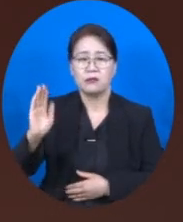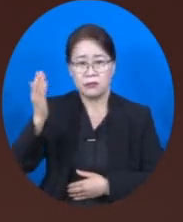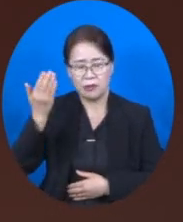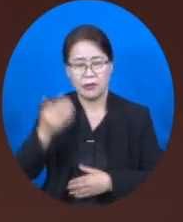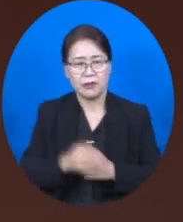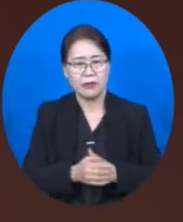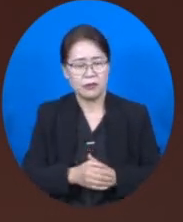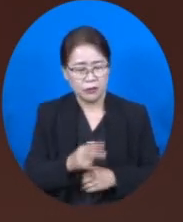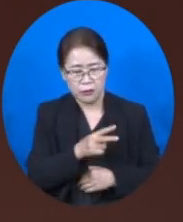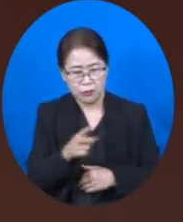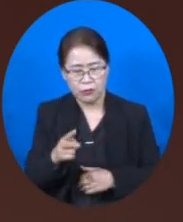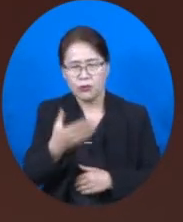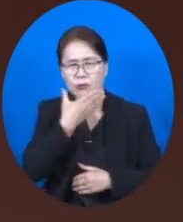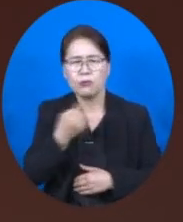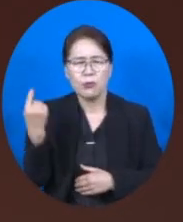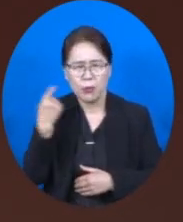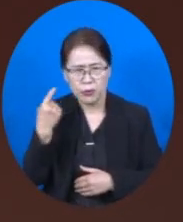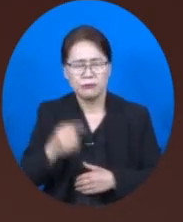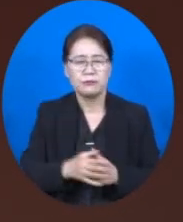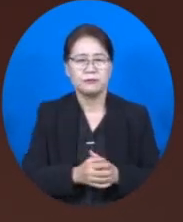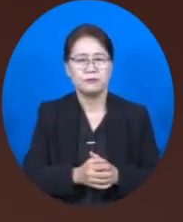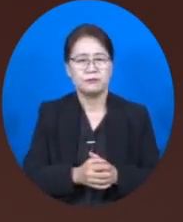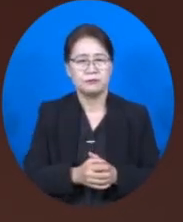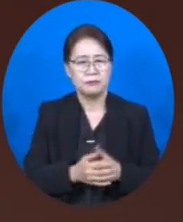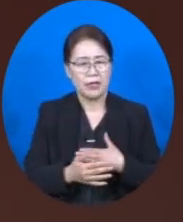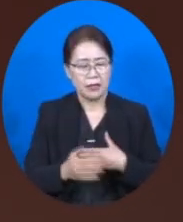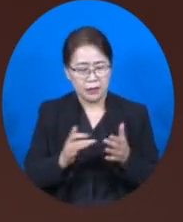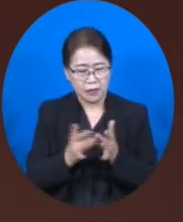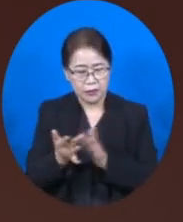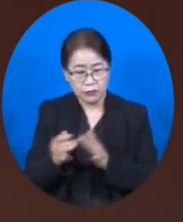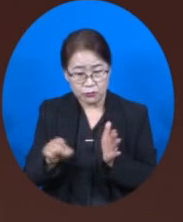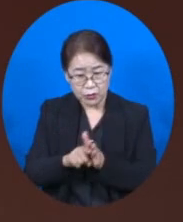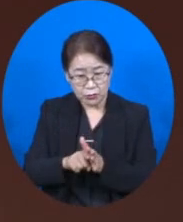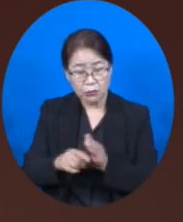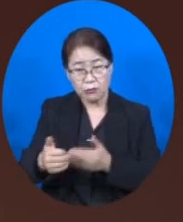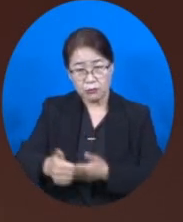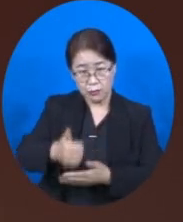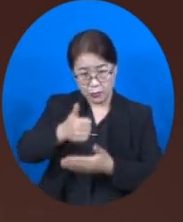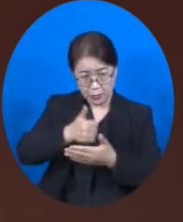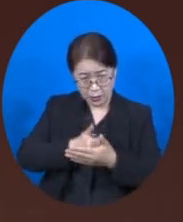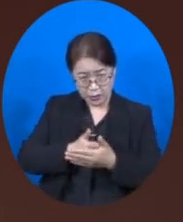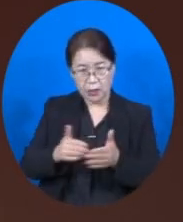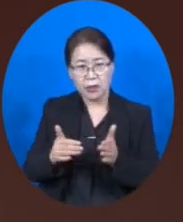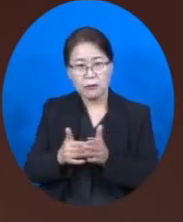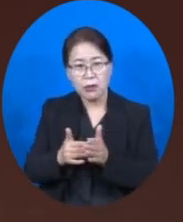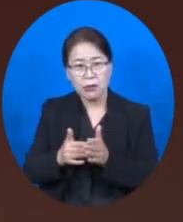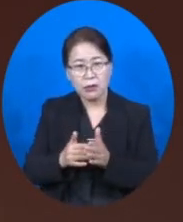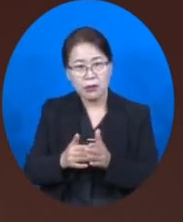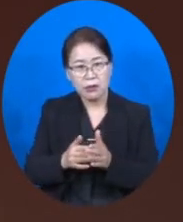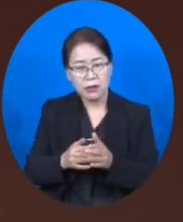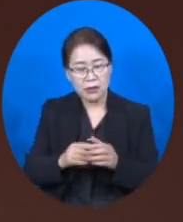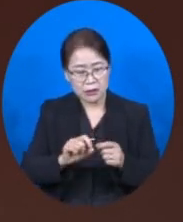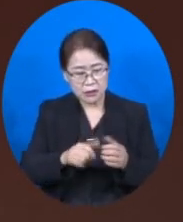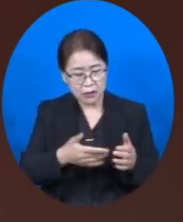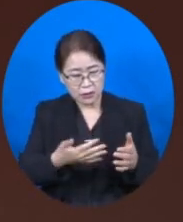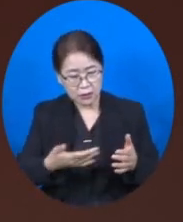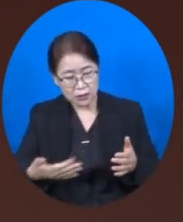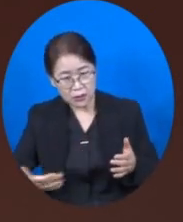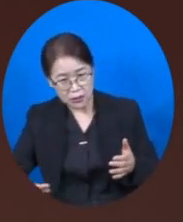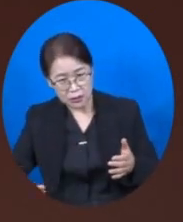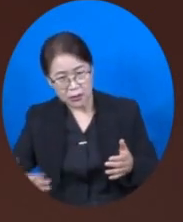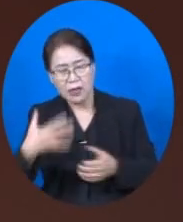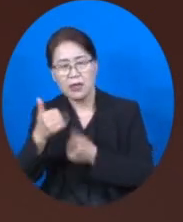이것이 바로 복음입니다 내가 오늘 예수를 믿고 영접하면 어느 정도의 시간이 지나서